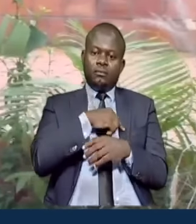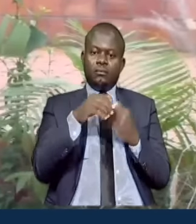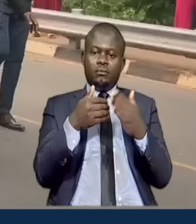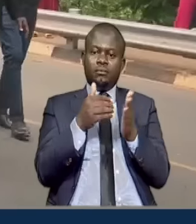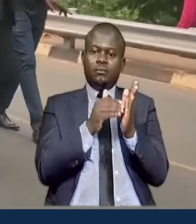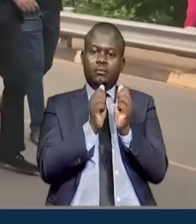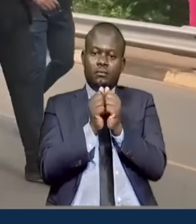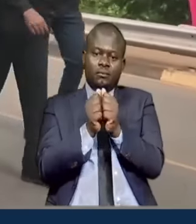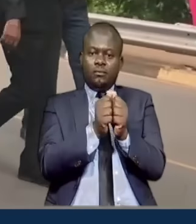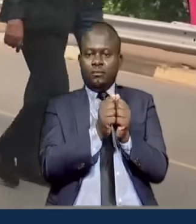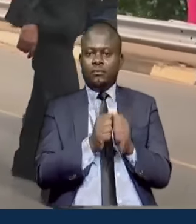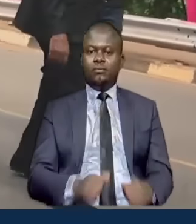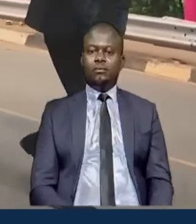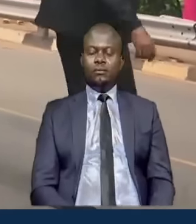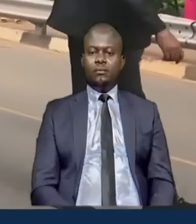avuga ari ibinyoma.